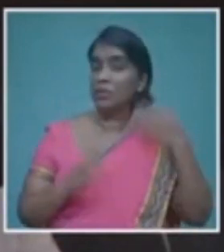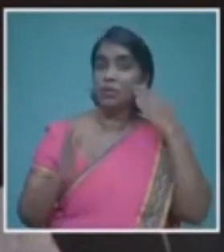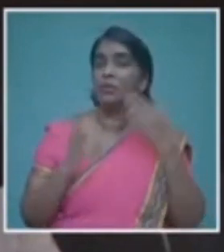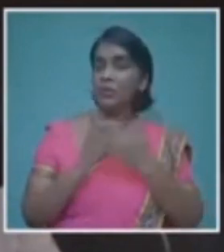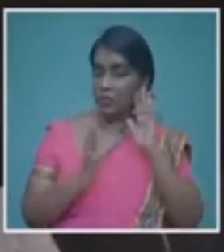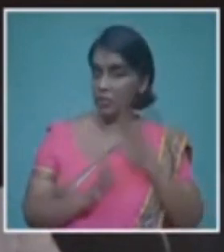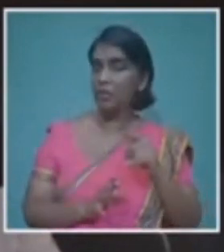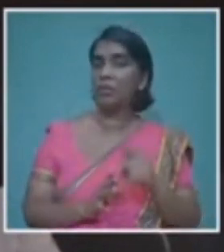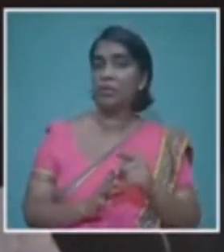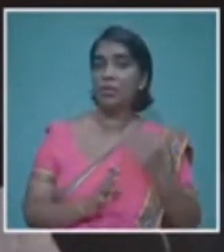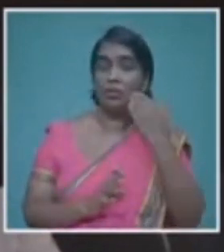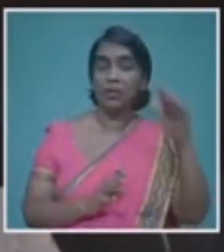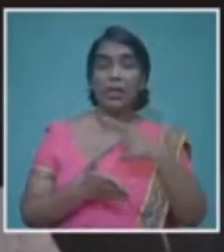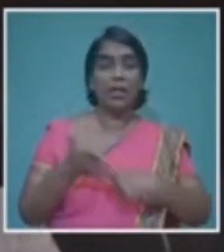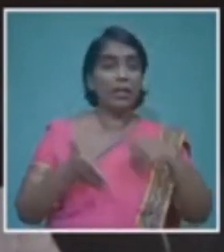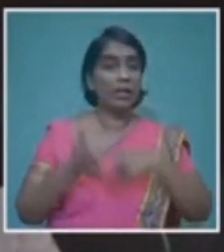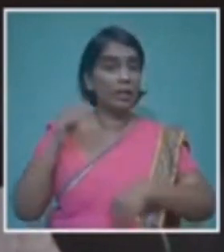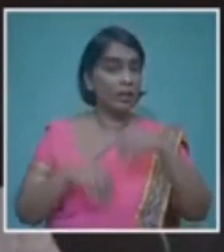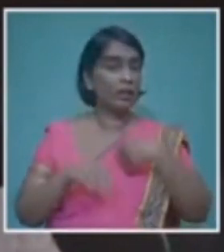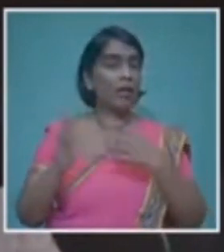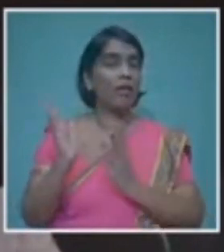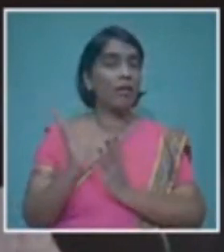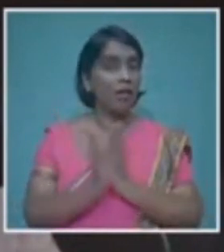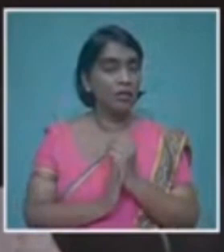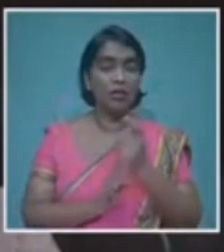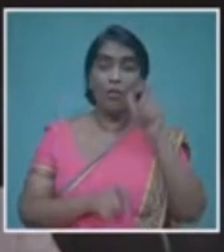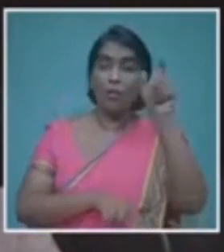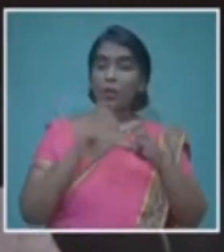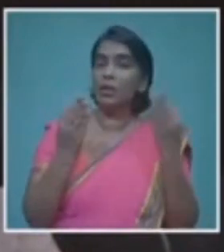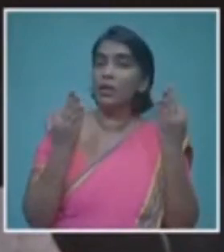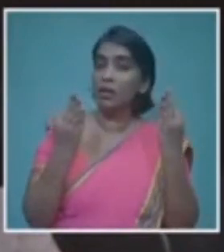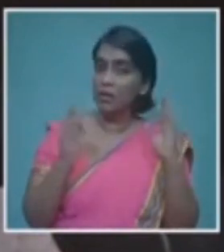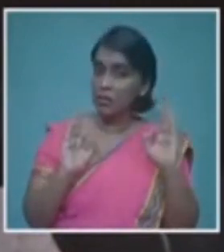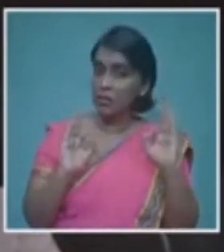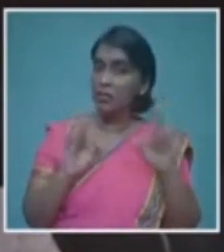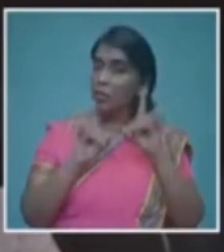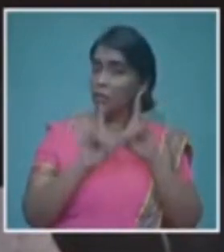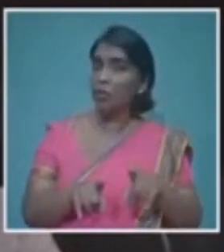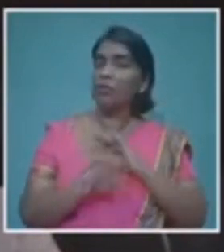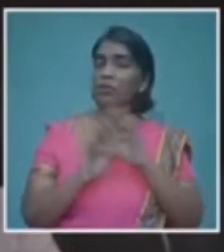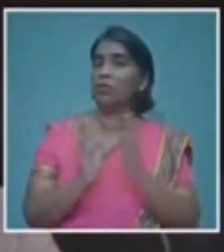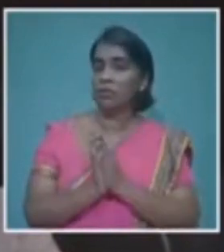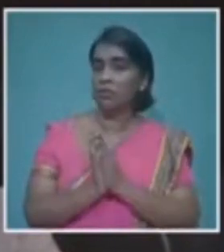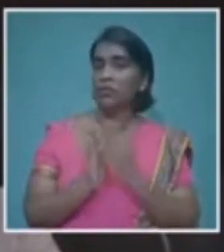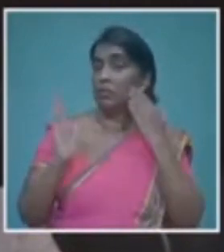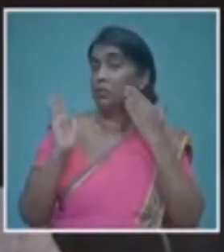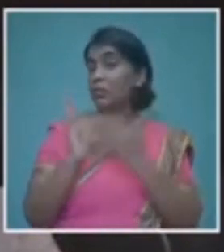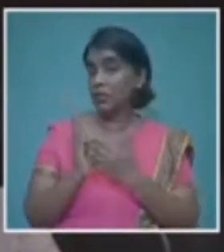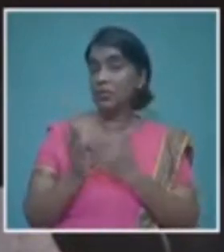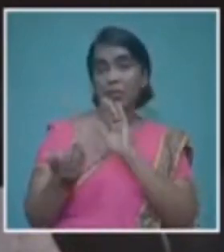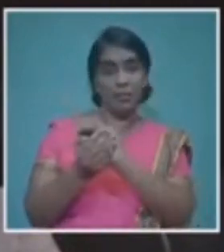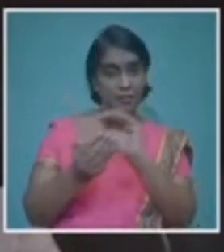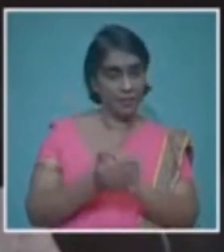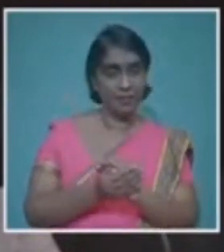तमयि सिविल देशपालन अयितीन पुद्गल निदहस वेनि देवल वेनुवेन पेनी इन्न एक सह एवा